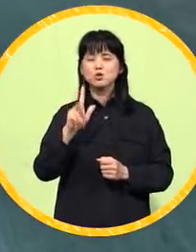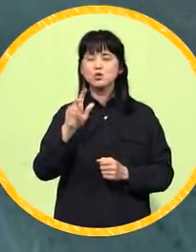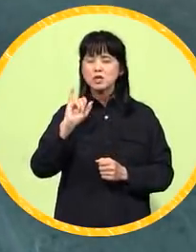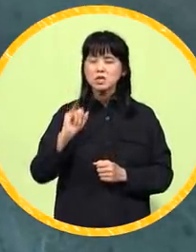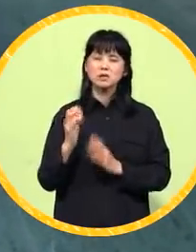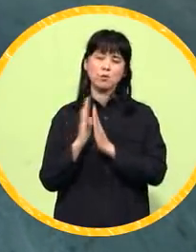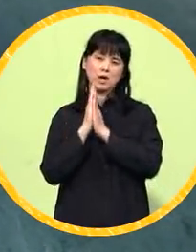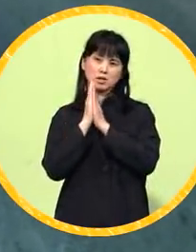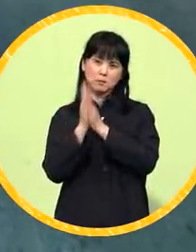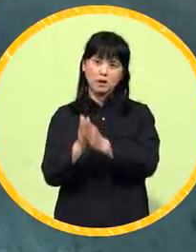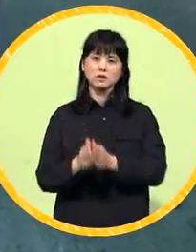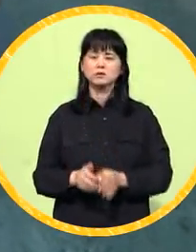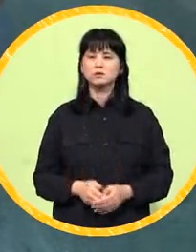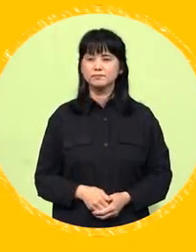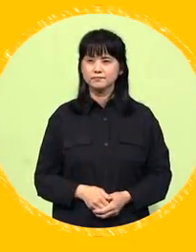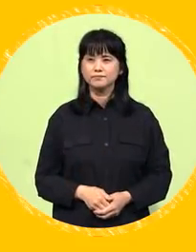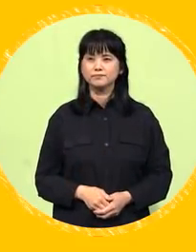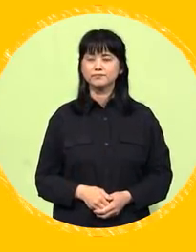願いします